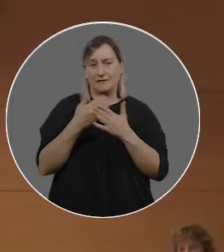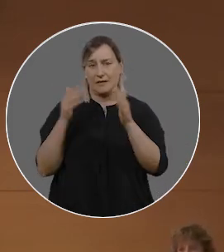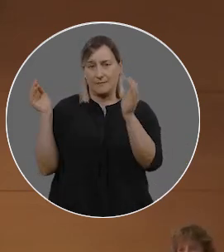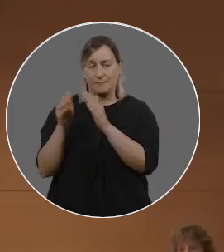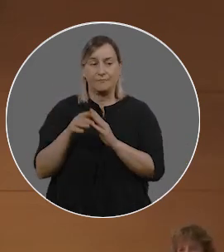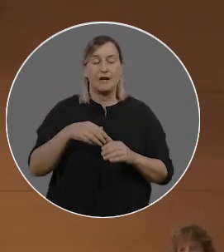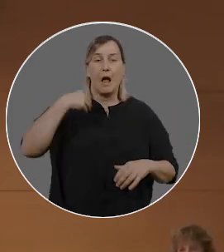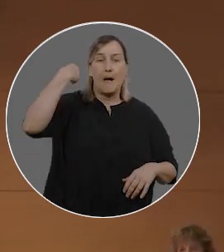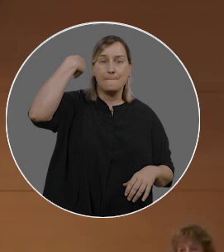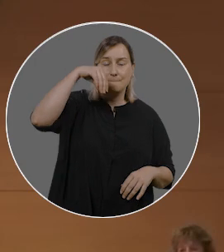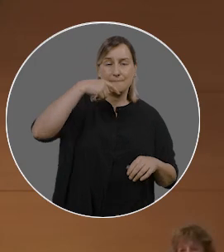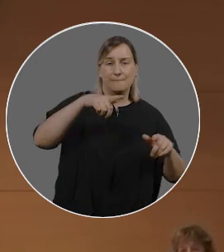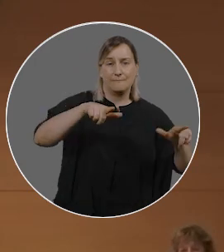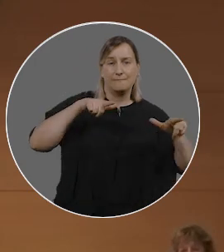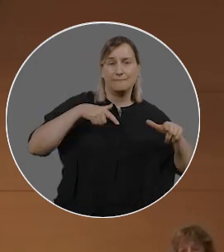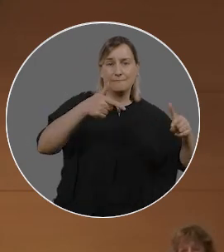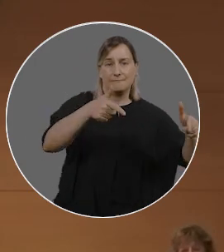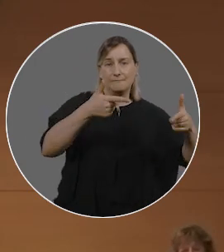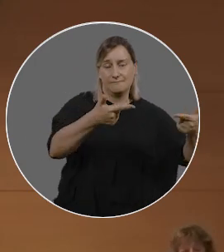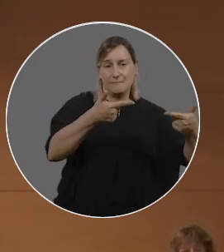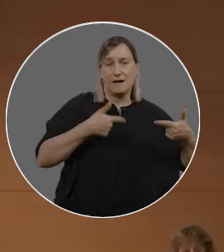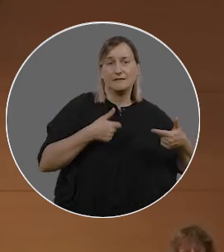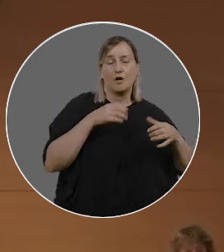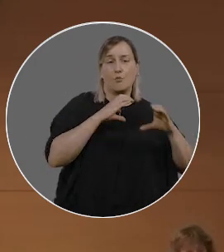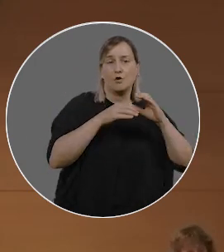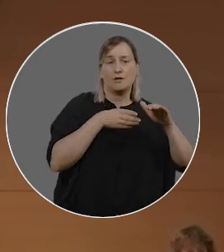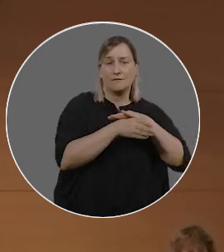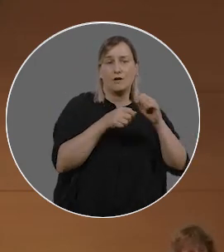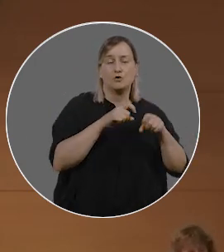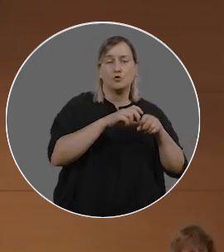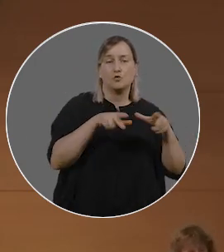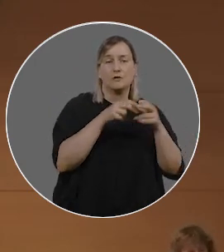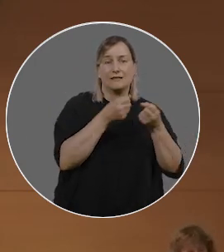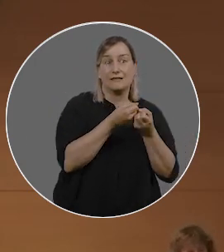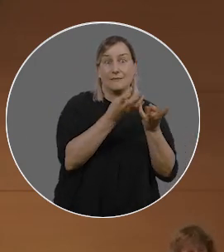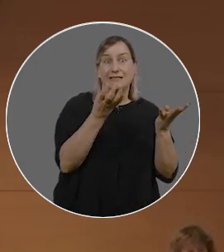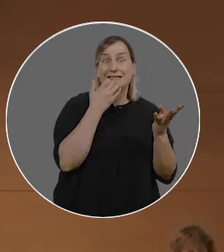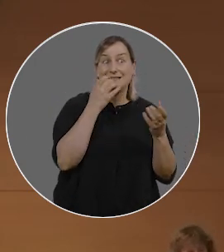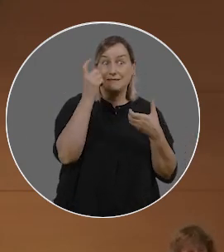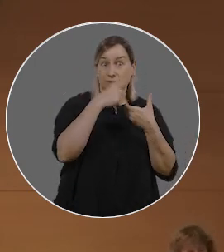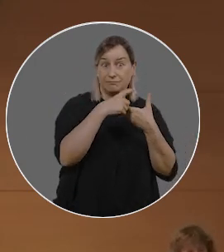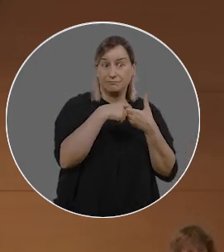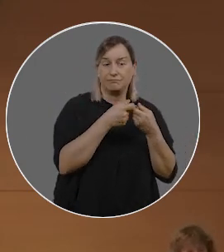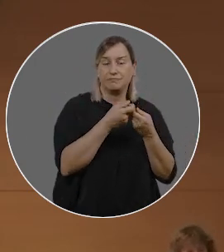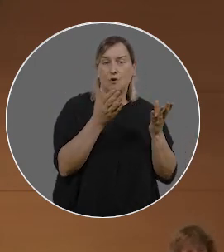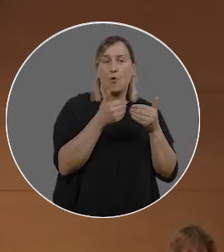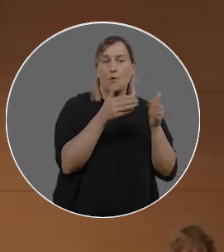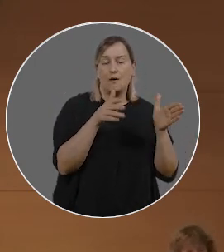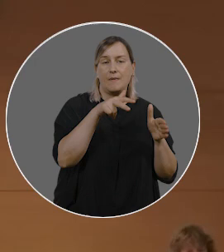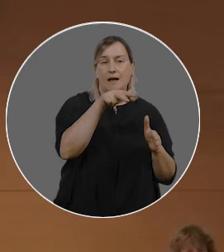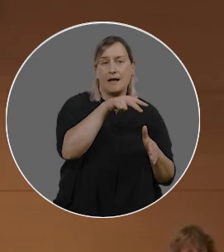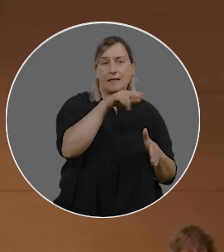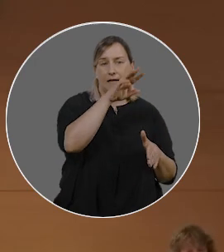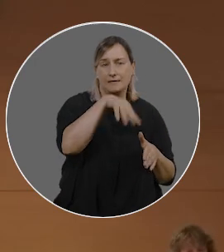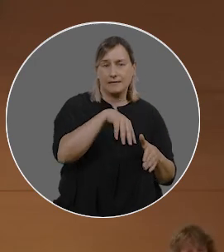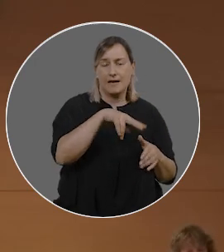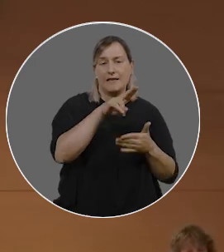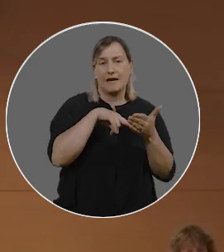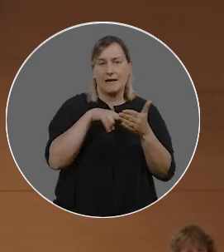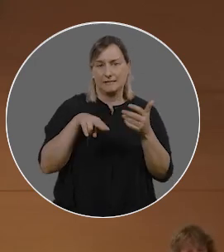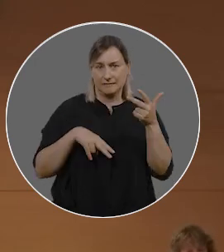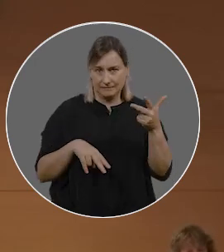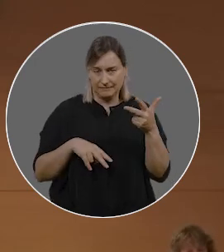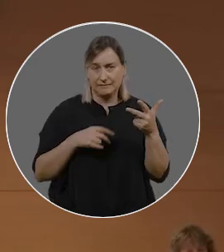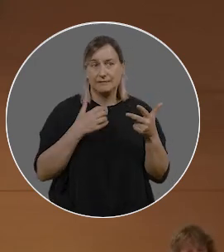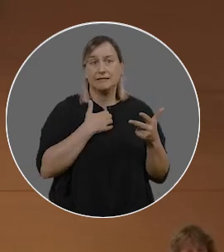diu Màster de Comunicació Accessible per a una Societat Diversa. Si tenim gent, obrirem en català i castellà i